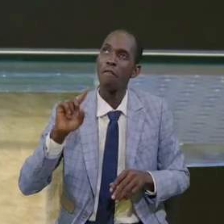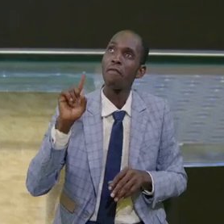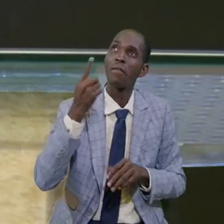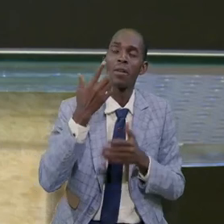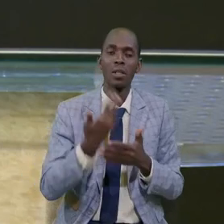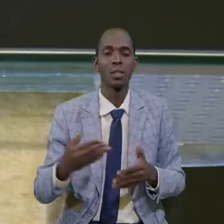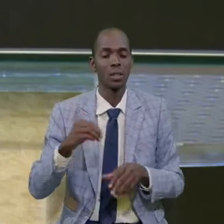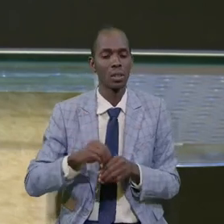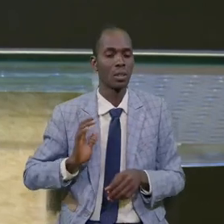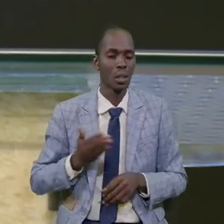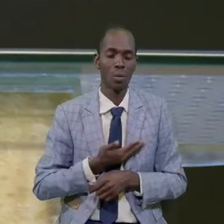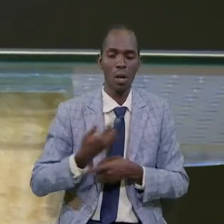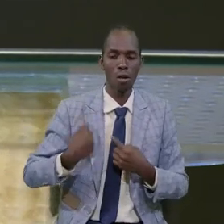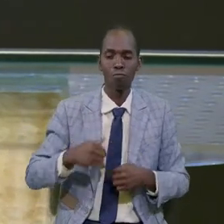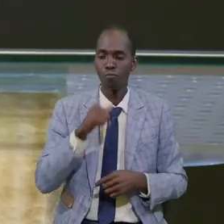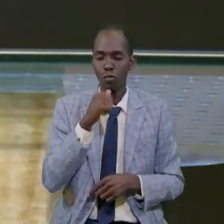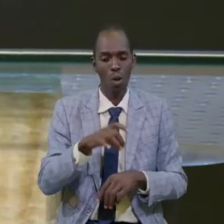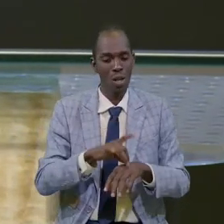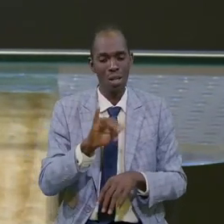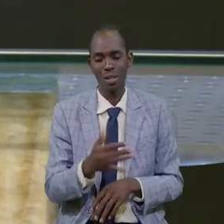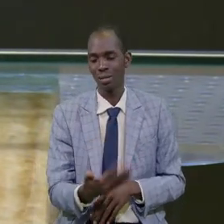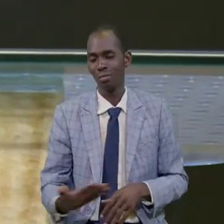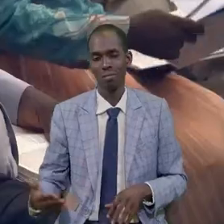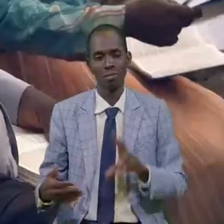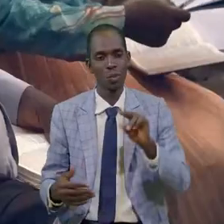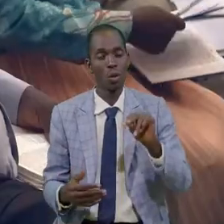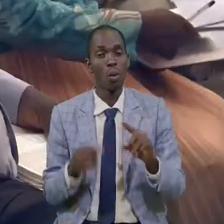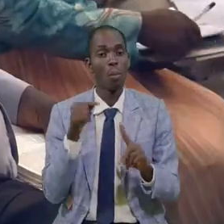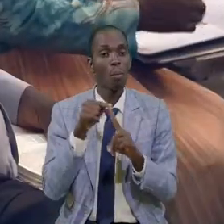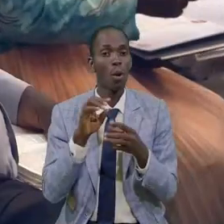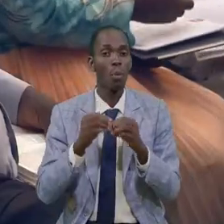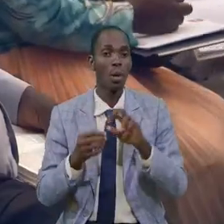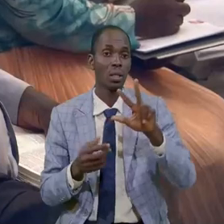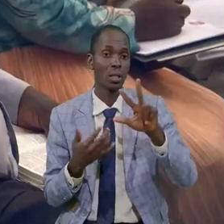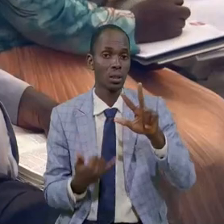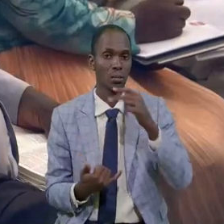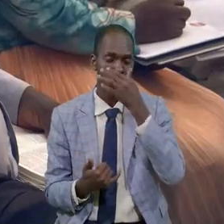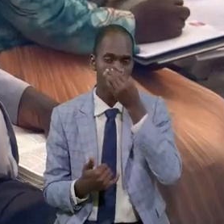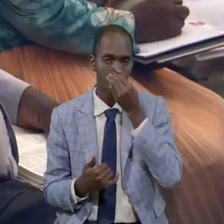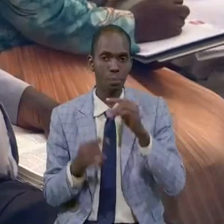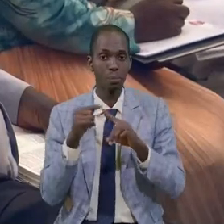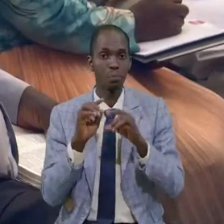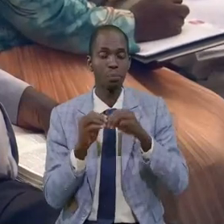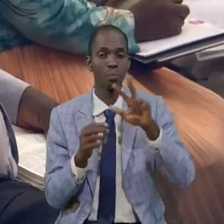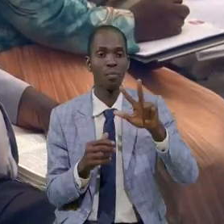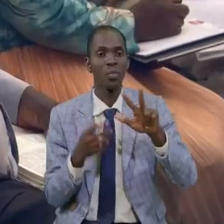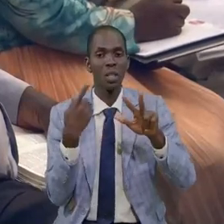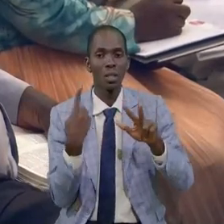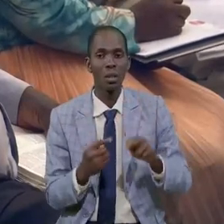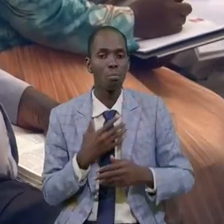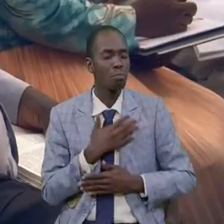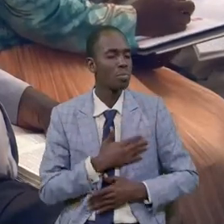le progrès spirituel des gens soit le numéro un dans notre vie et non les choses matérielles. Nous allons au troisième point qui est le